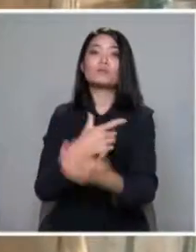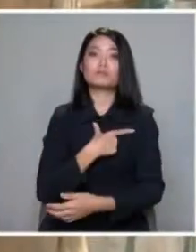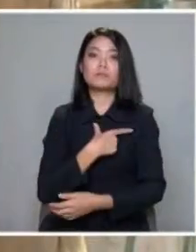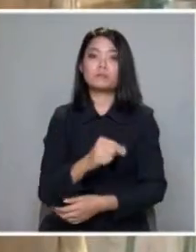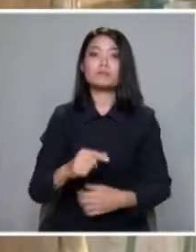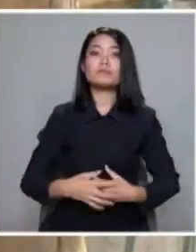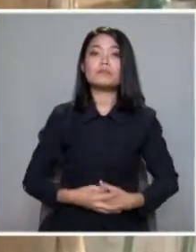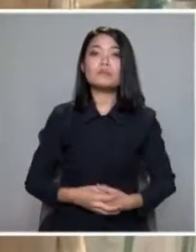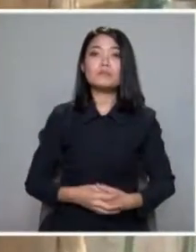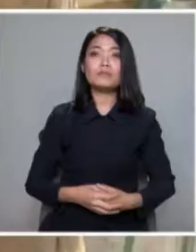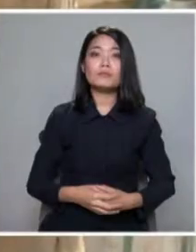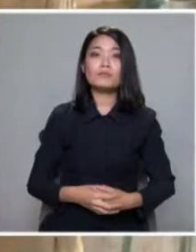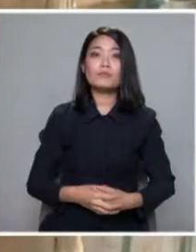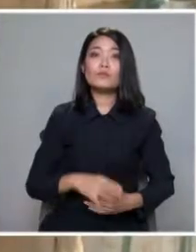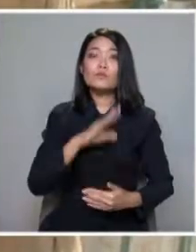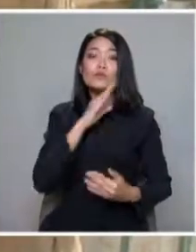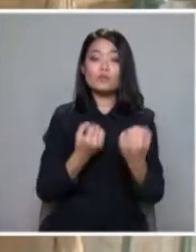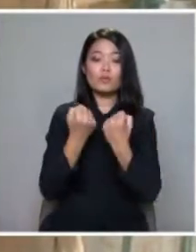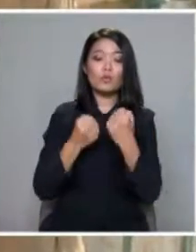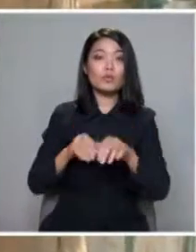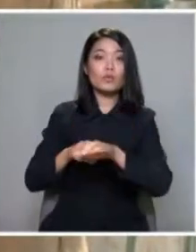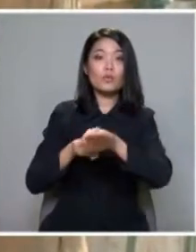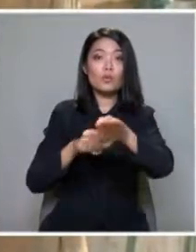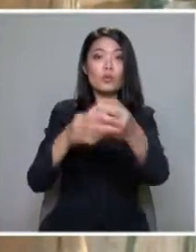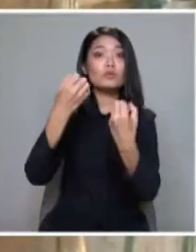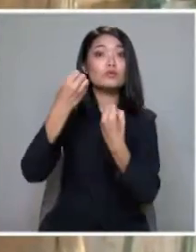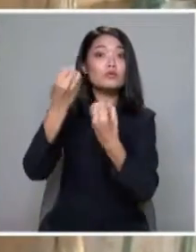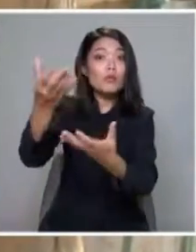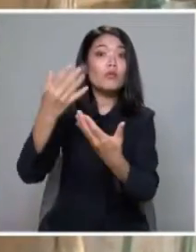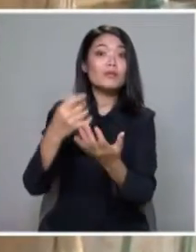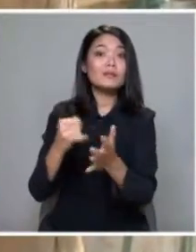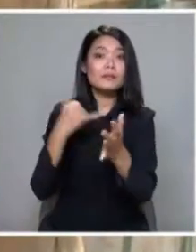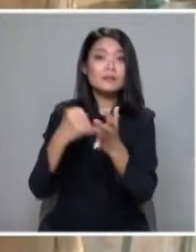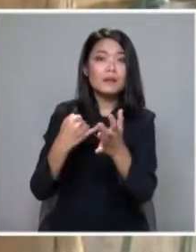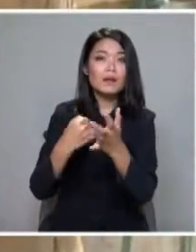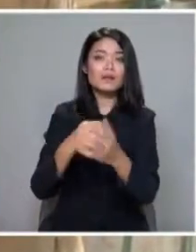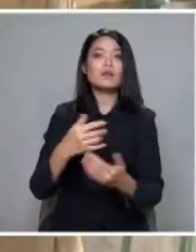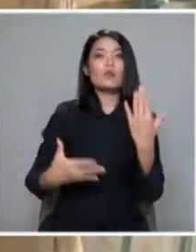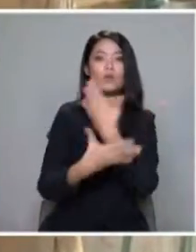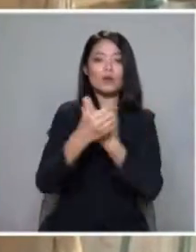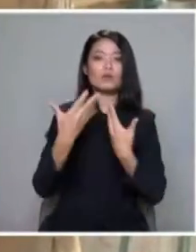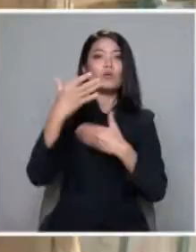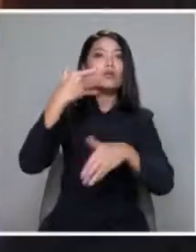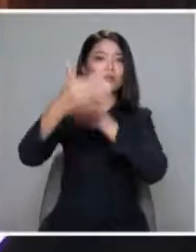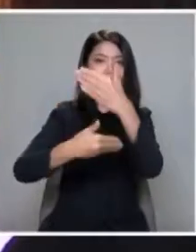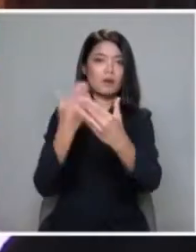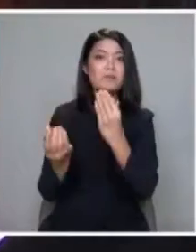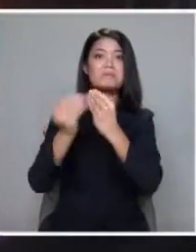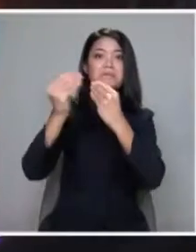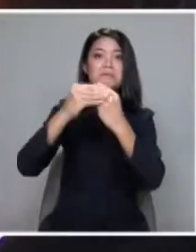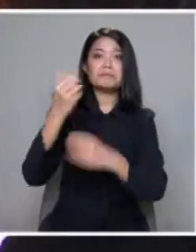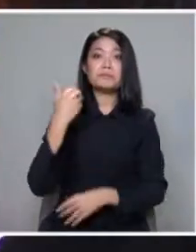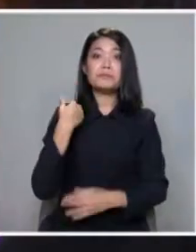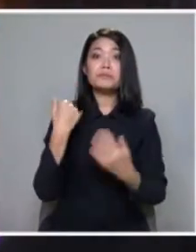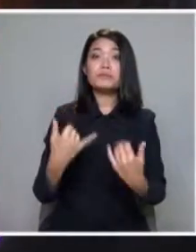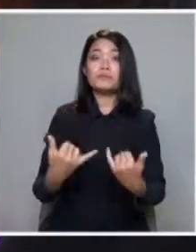ยถ้าการขนส่งมันดีนะครับก็โอกาสที่สินค้าการค้าขายก็จะมีมากขึ้นนะครับ ในขณ